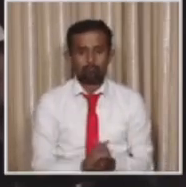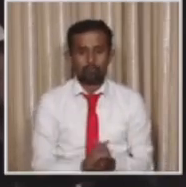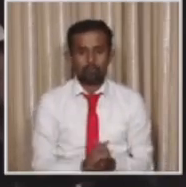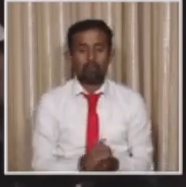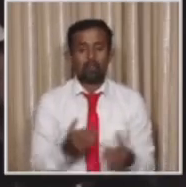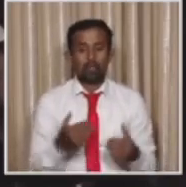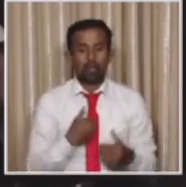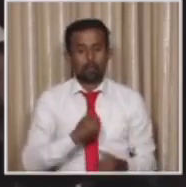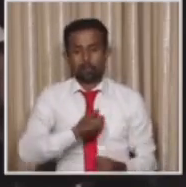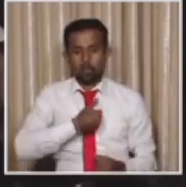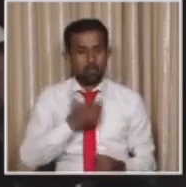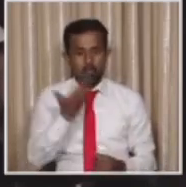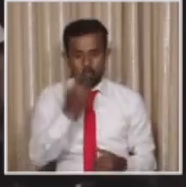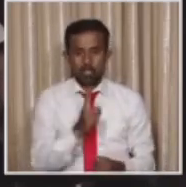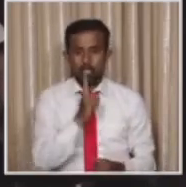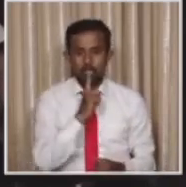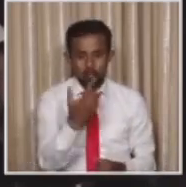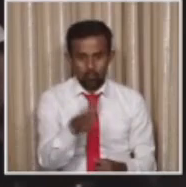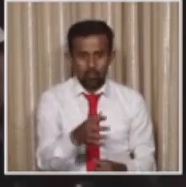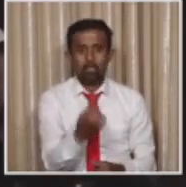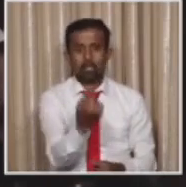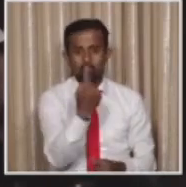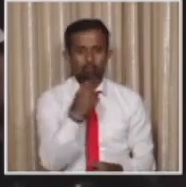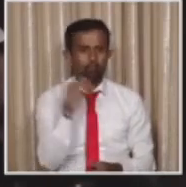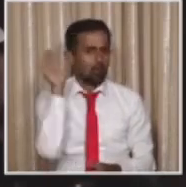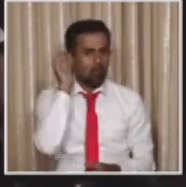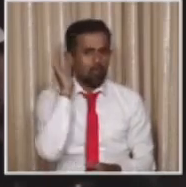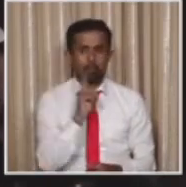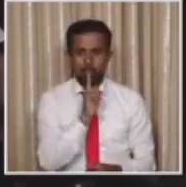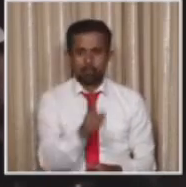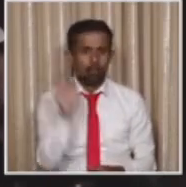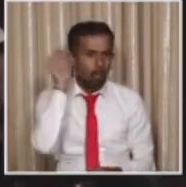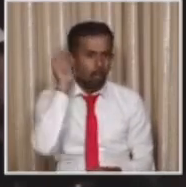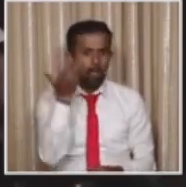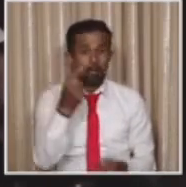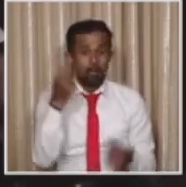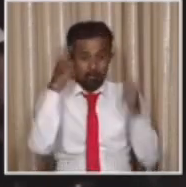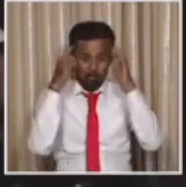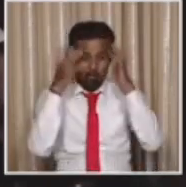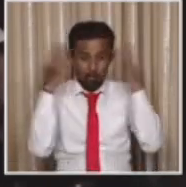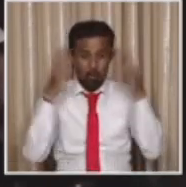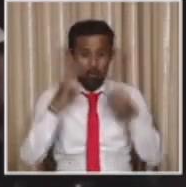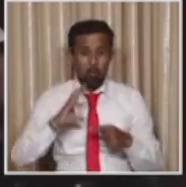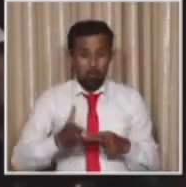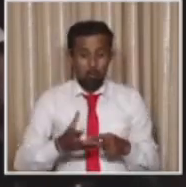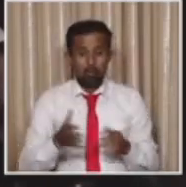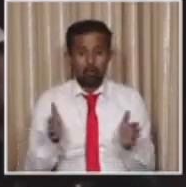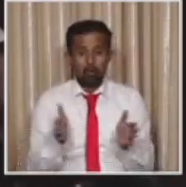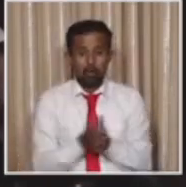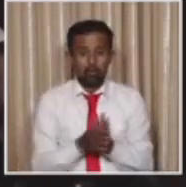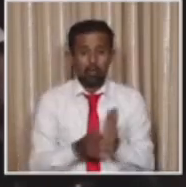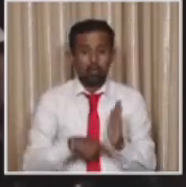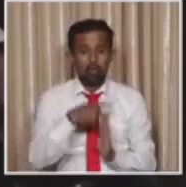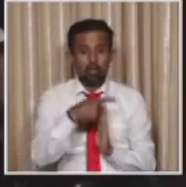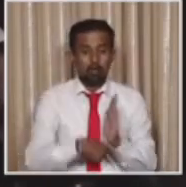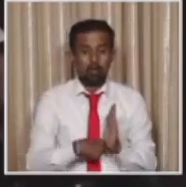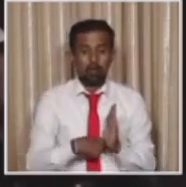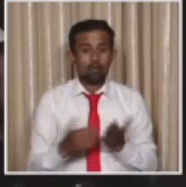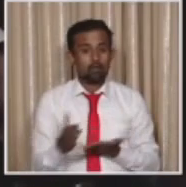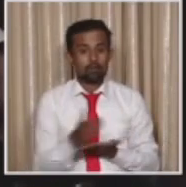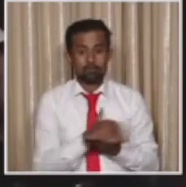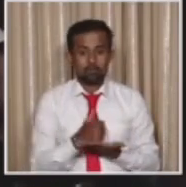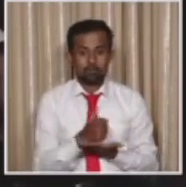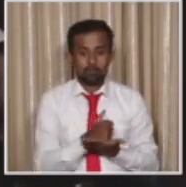අපි මේ විරෝධතාවය පළ කරා. එයා කියනවා ඇහුවේ නැහැ. එයාගේ තිබිච්ච උද්දත්තකමයි මෝඩකමයි නිසා මේ රටේ